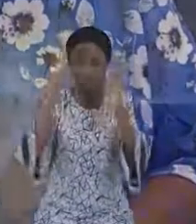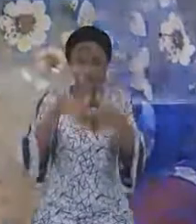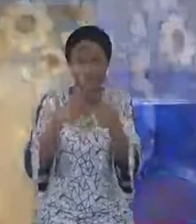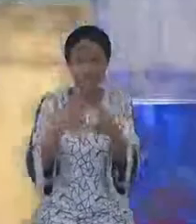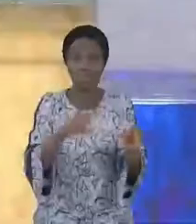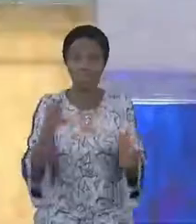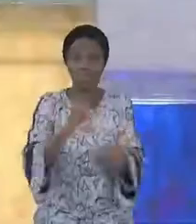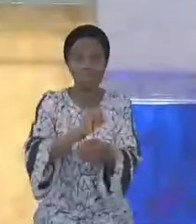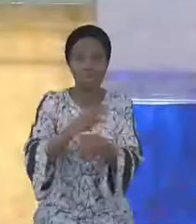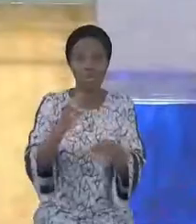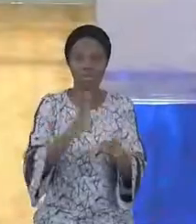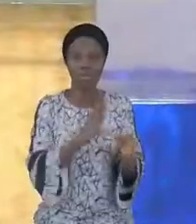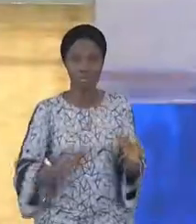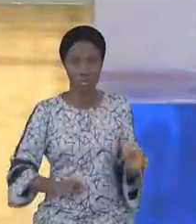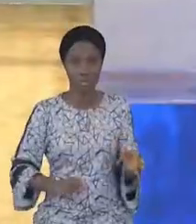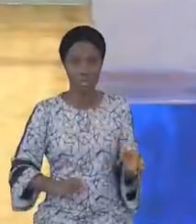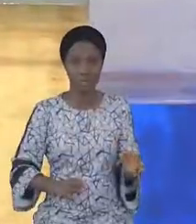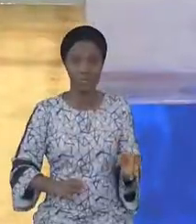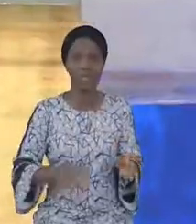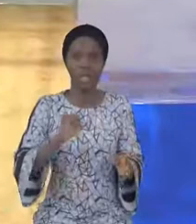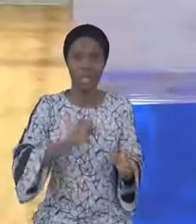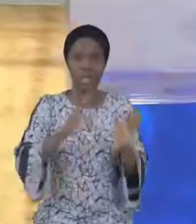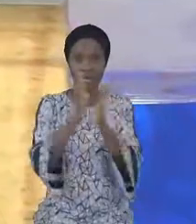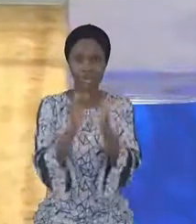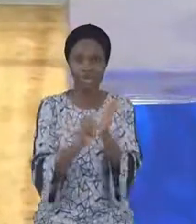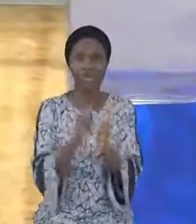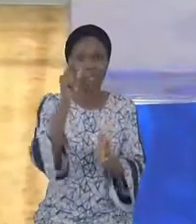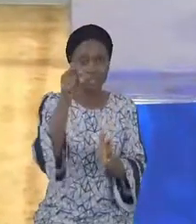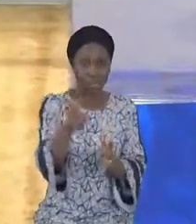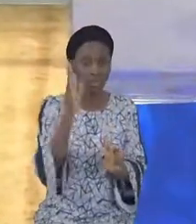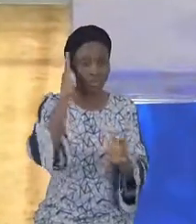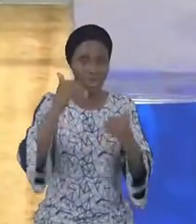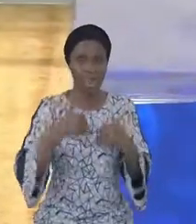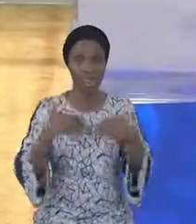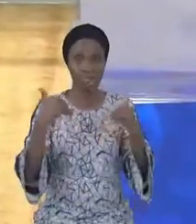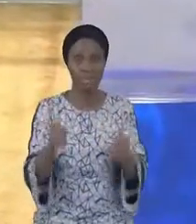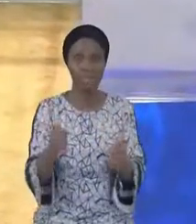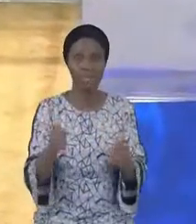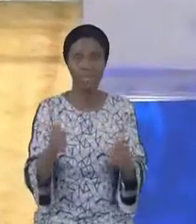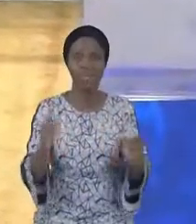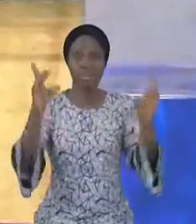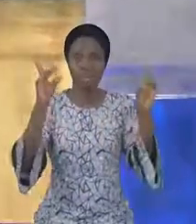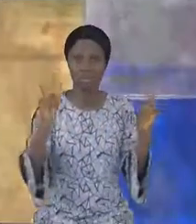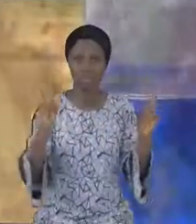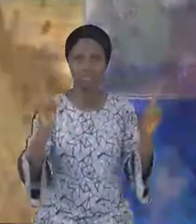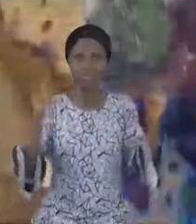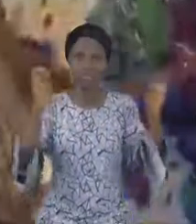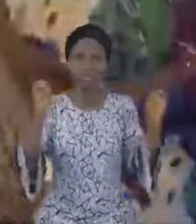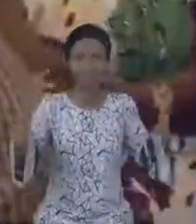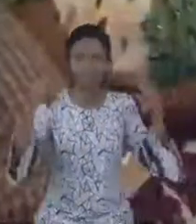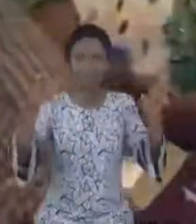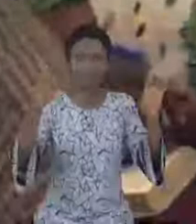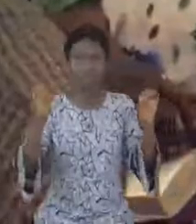le croyant doit savoir comment faire l'œuvre de Christ. Vous, je parle de vous, vous aurez le diplôme